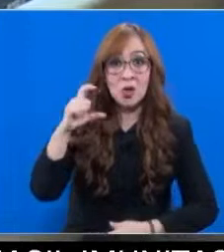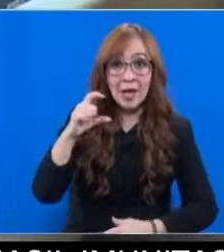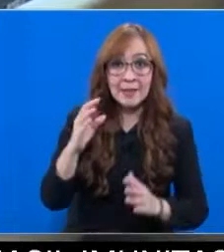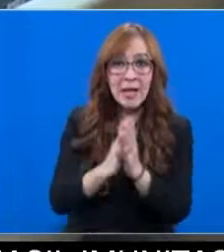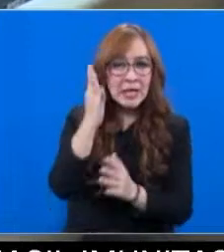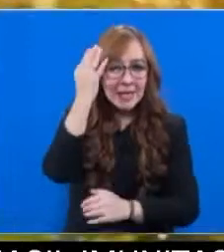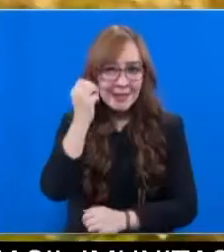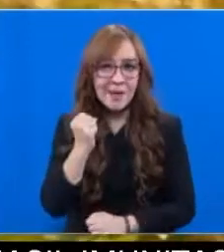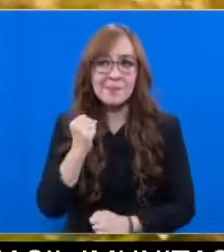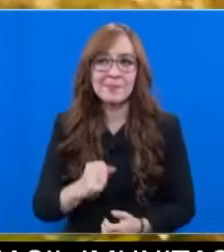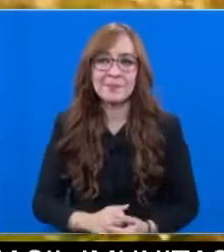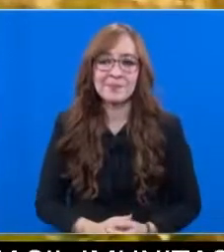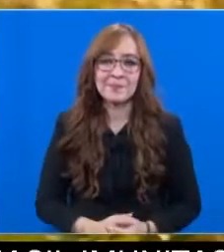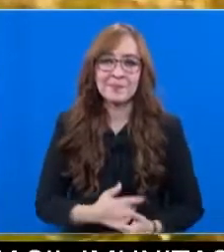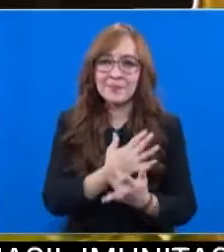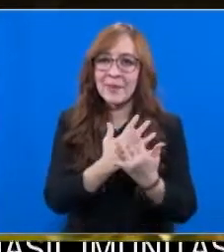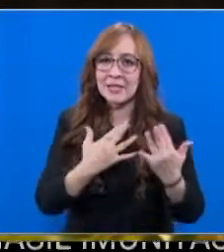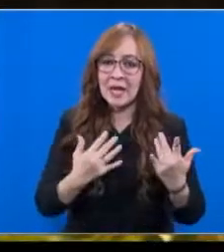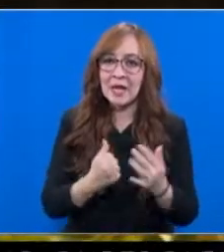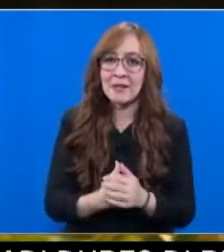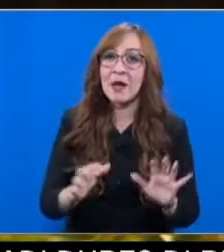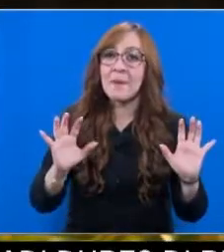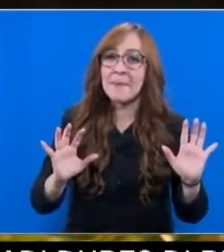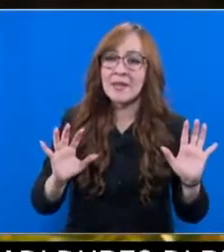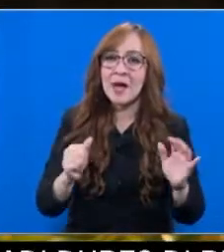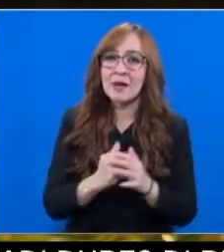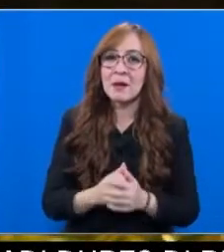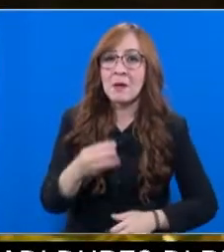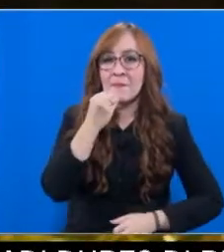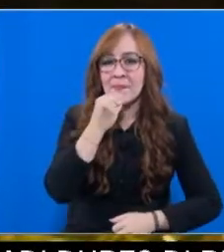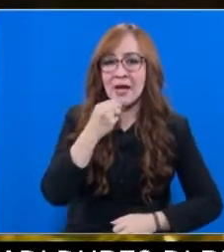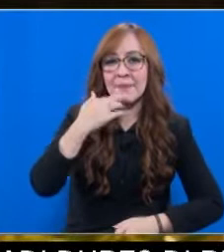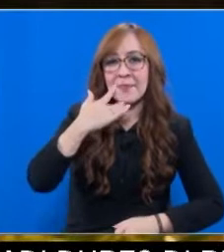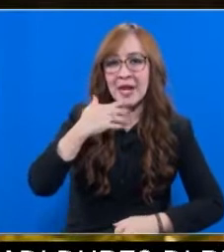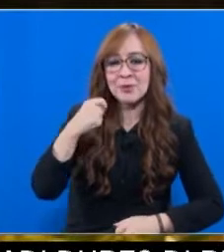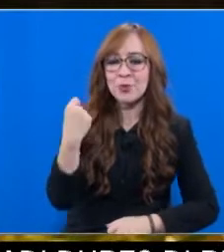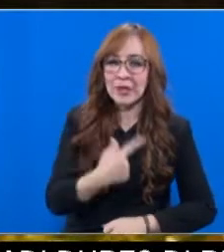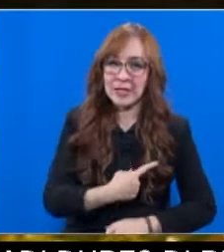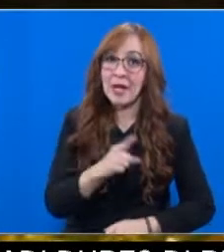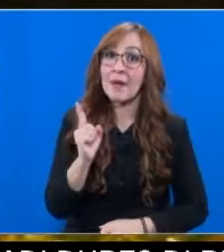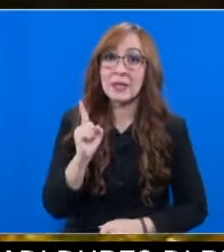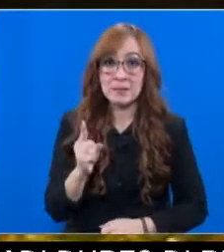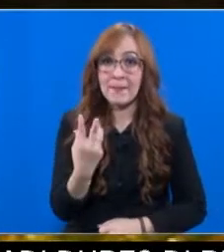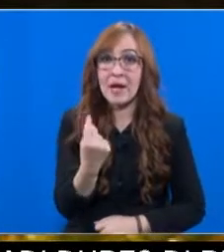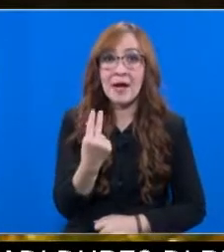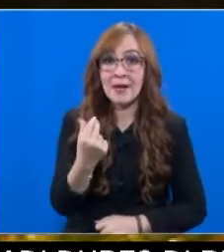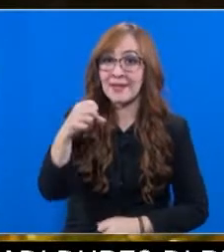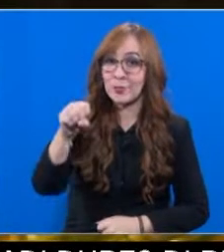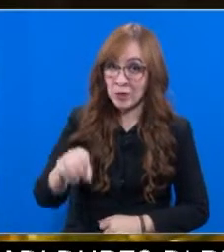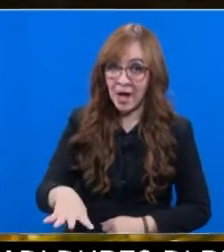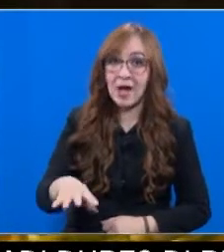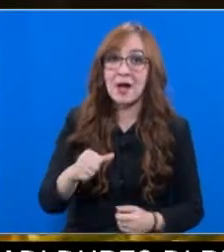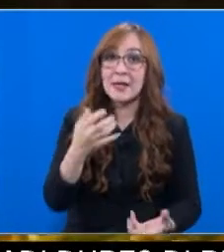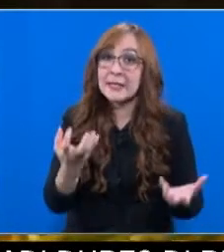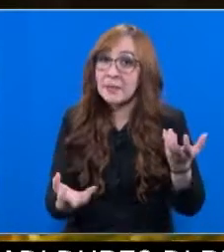hitam. Masyarakat lebih banyak mengkonsumsi beras putih sebagai makanan sehari-hari karena harganya jauh lebih murah